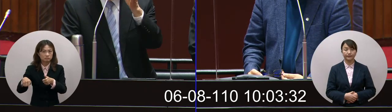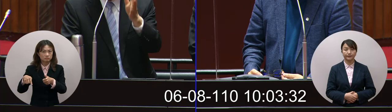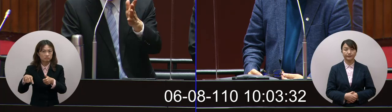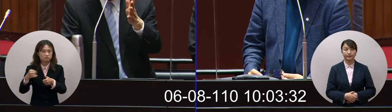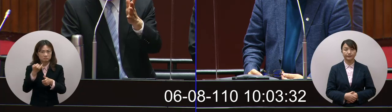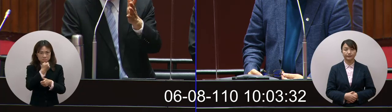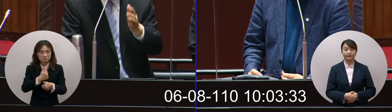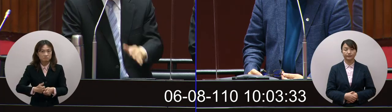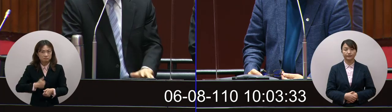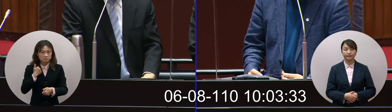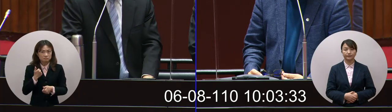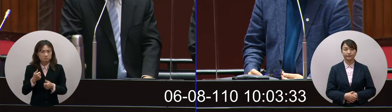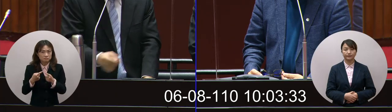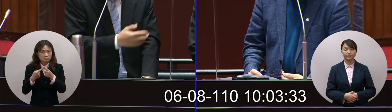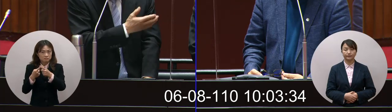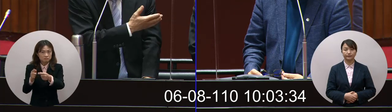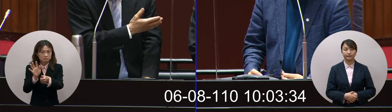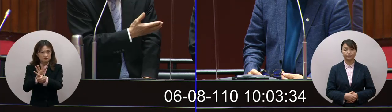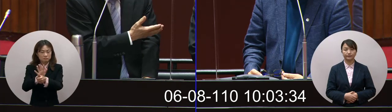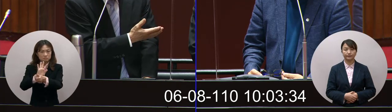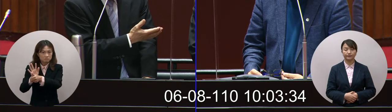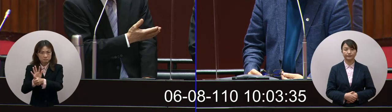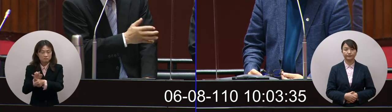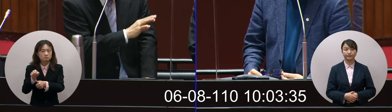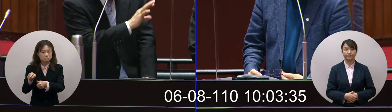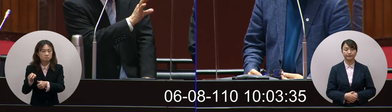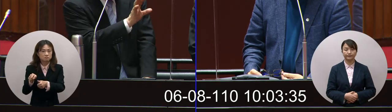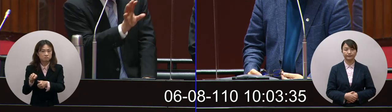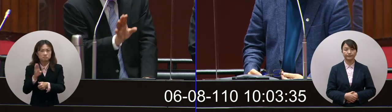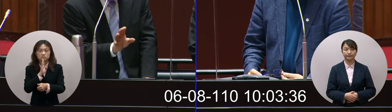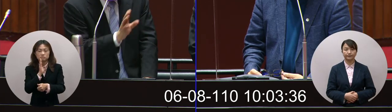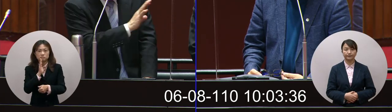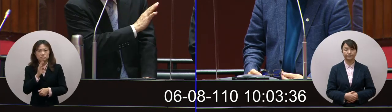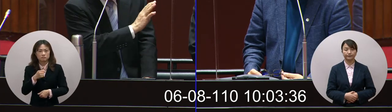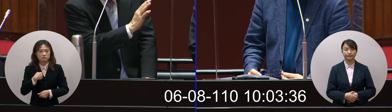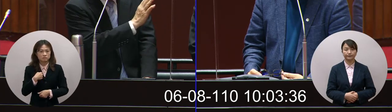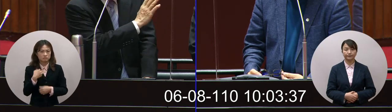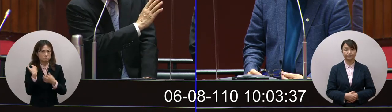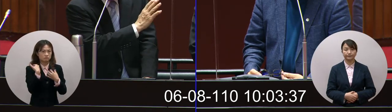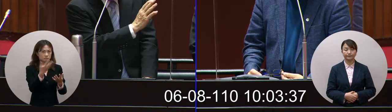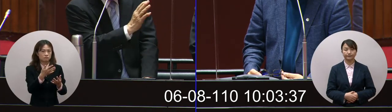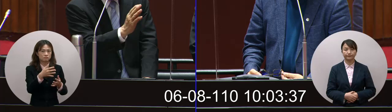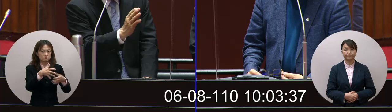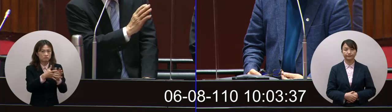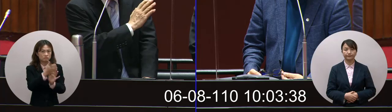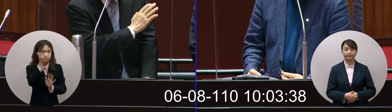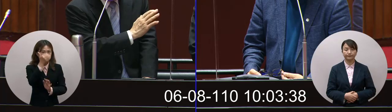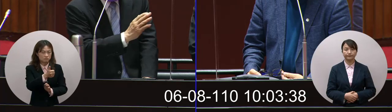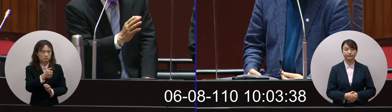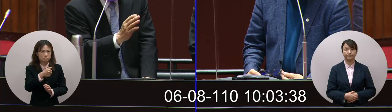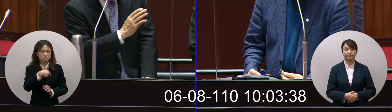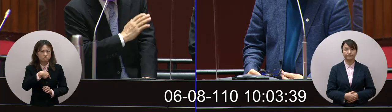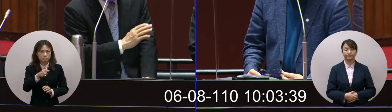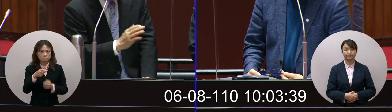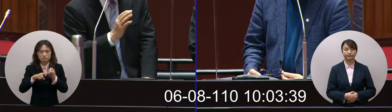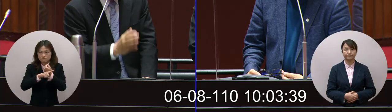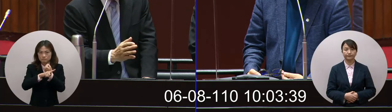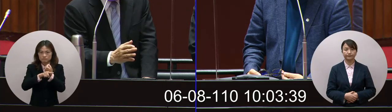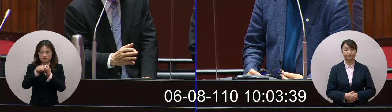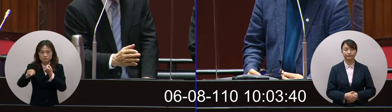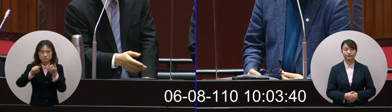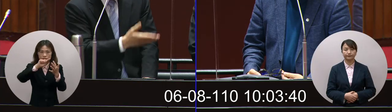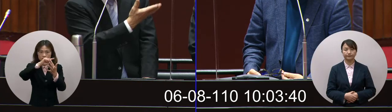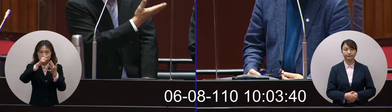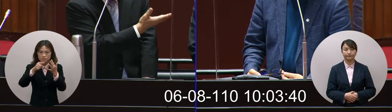触，轻重，我则拜托。潘部长，从这联合看是对一级什么款特殊的